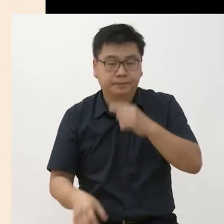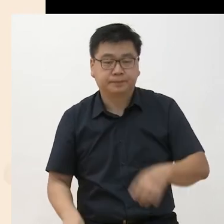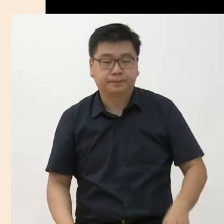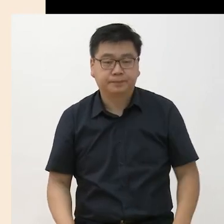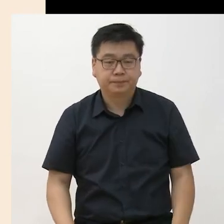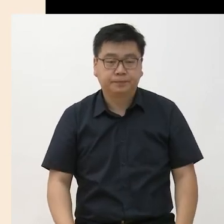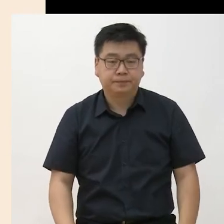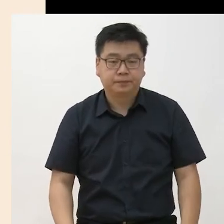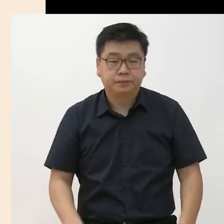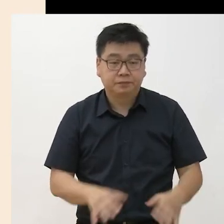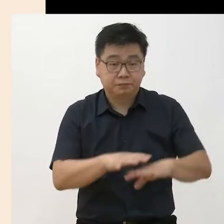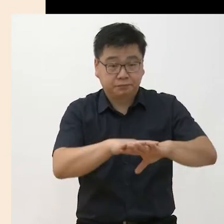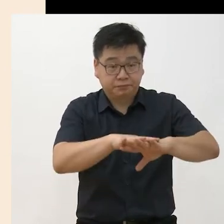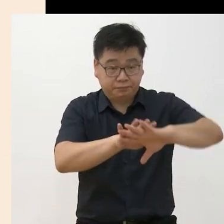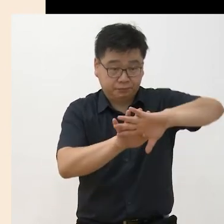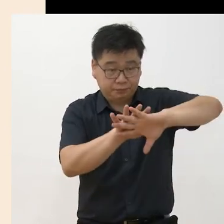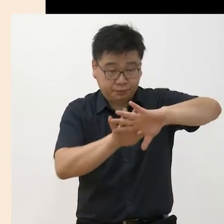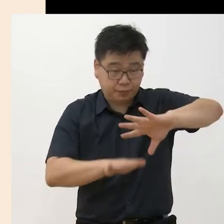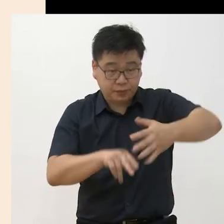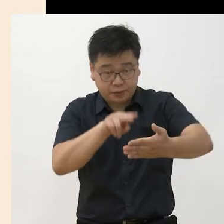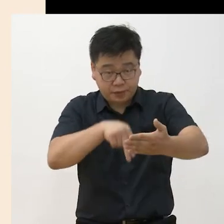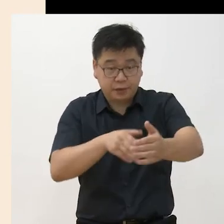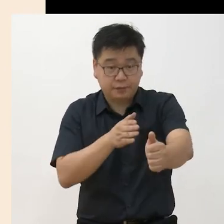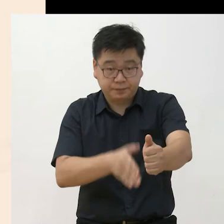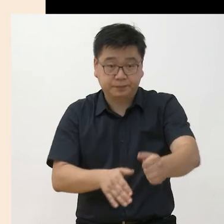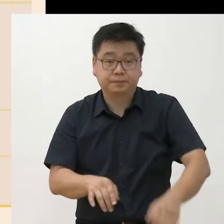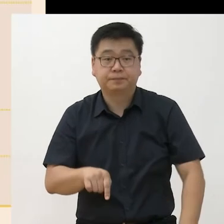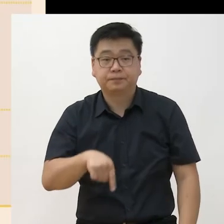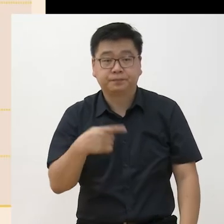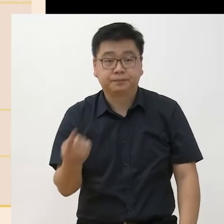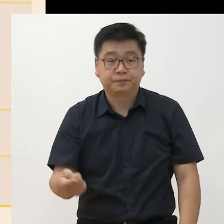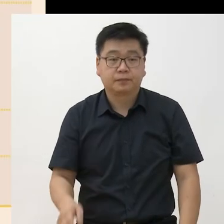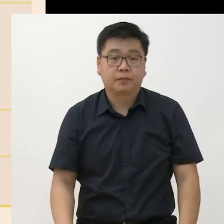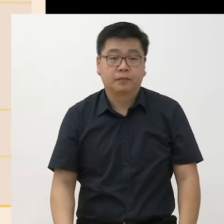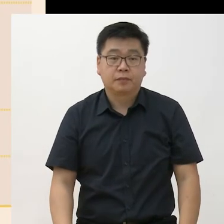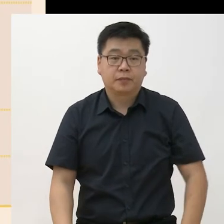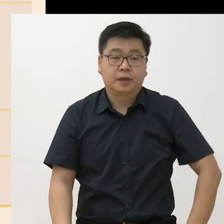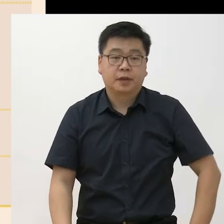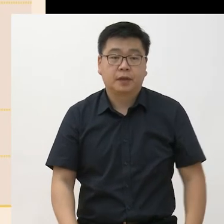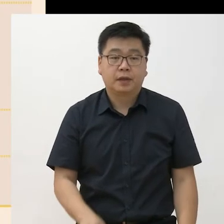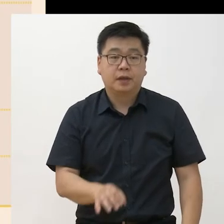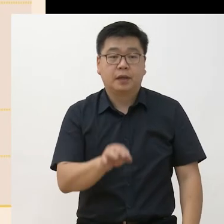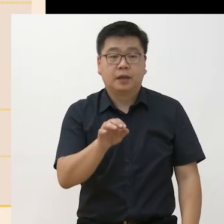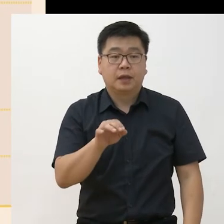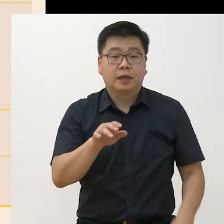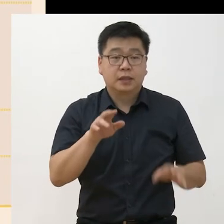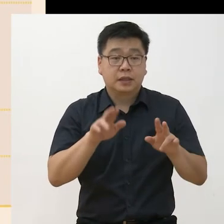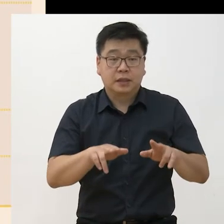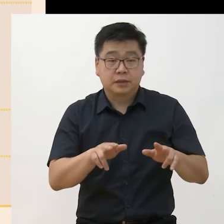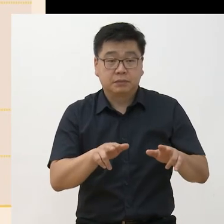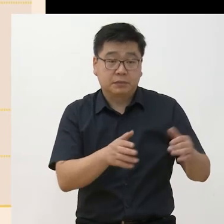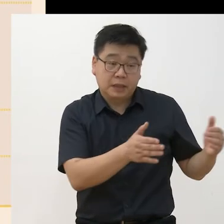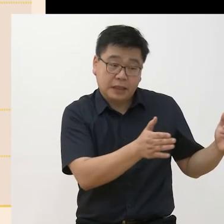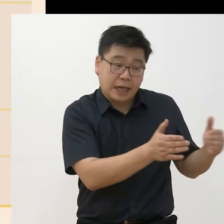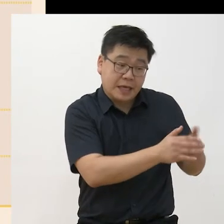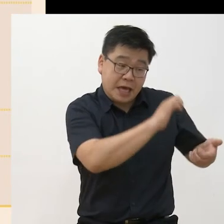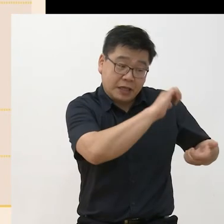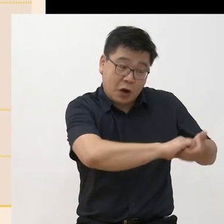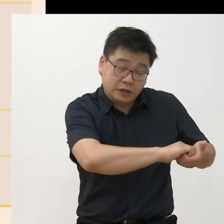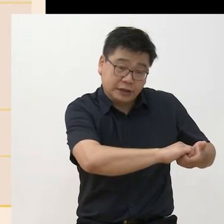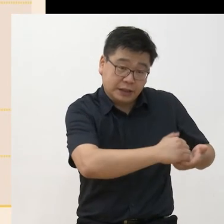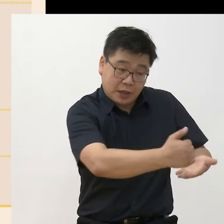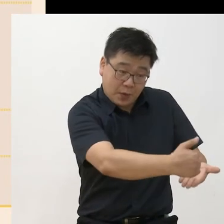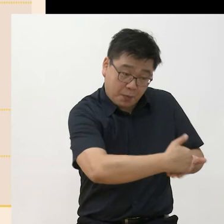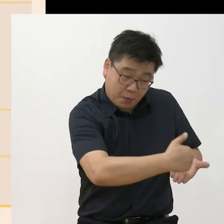예, 자료를 살펴보시면 되겠습니다. 다음 사업으로 넘어가도록 하겠습니다. 예, 이제 지금까지는 이제 정시 공모 사업을